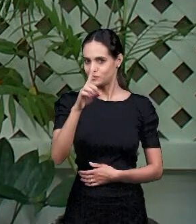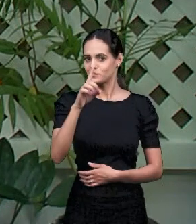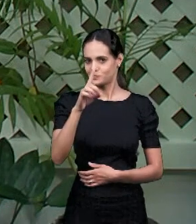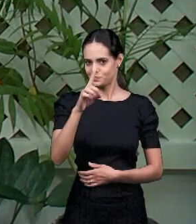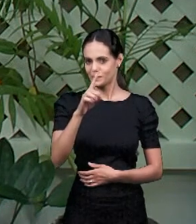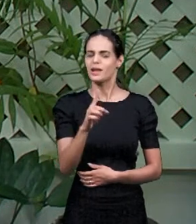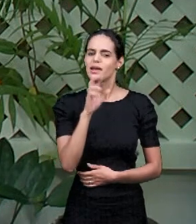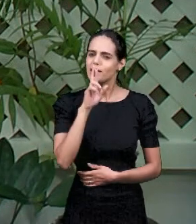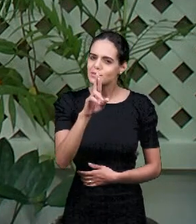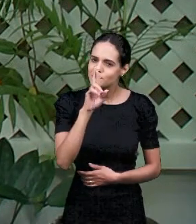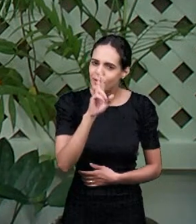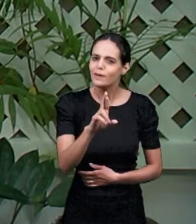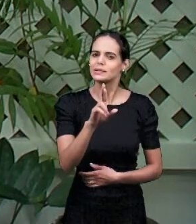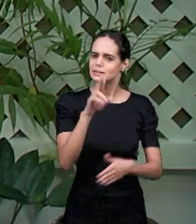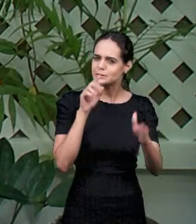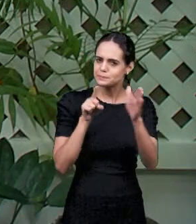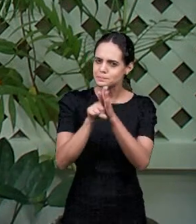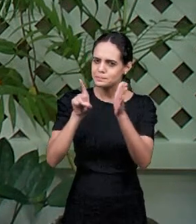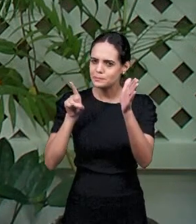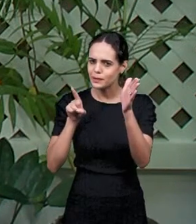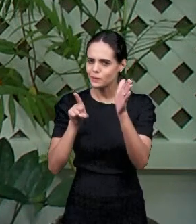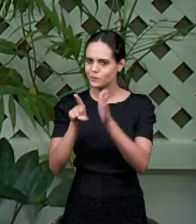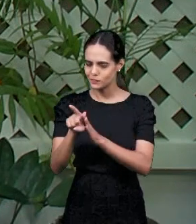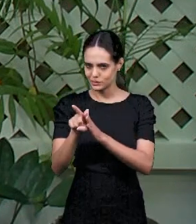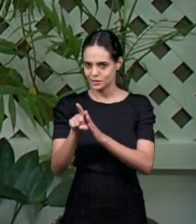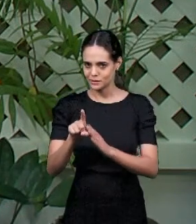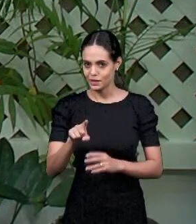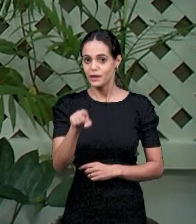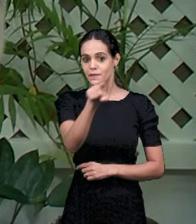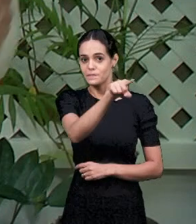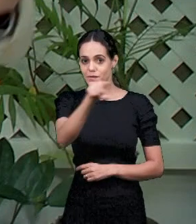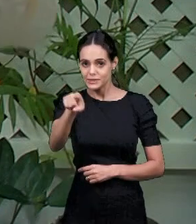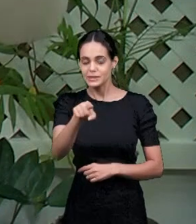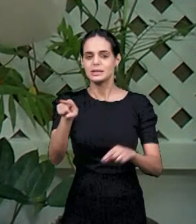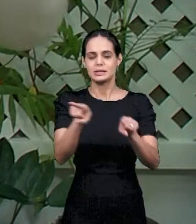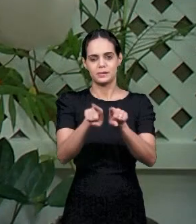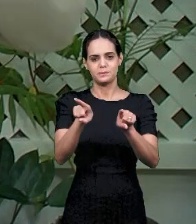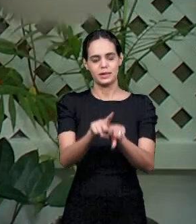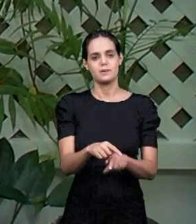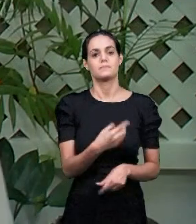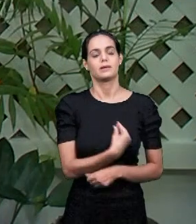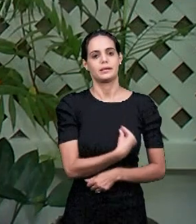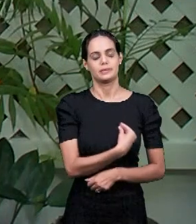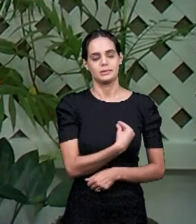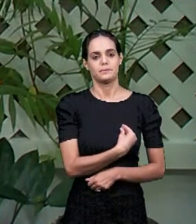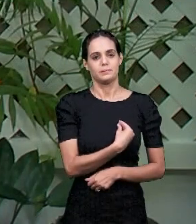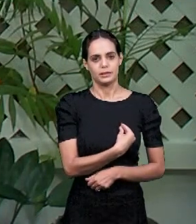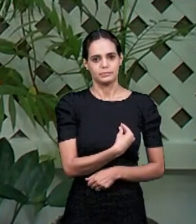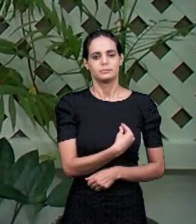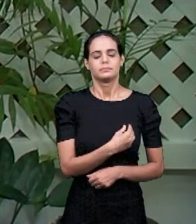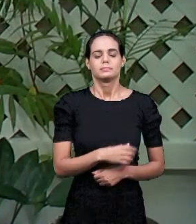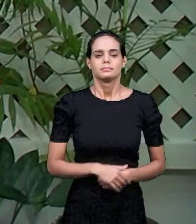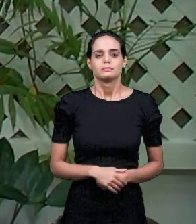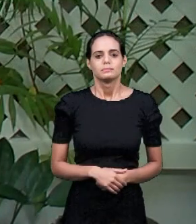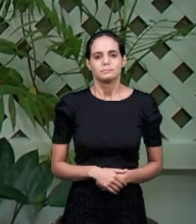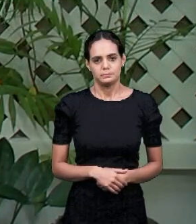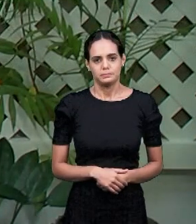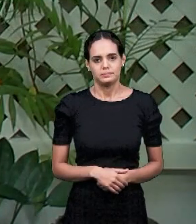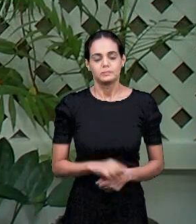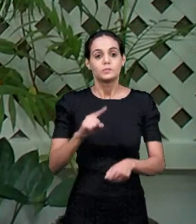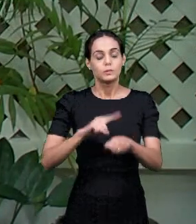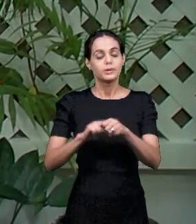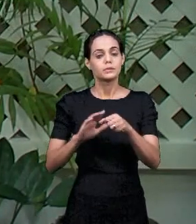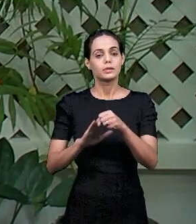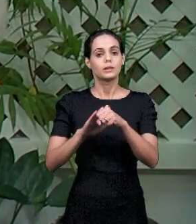réponses des questions que d'ici peu, vous allez prendre connaissance. Et le soir, on va faire